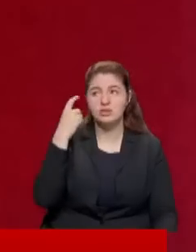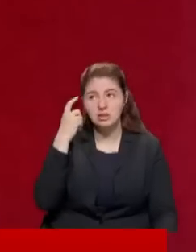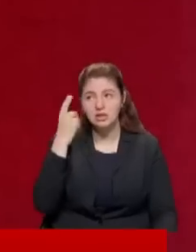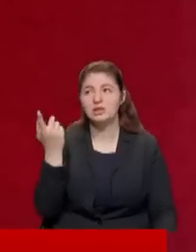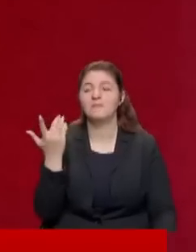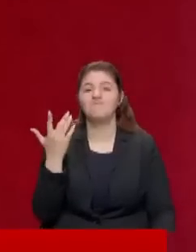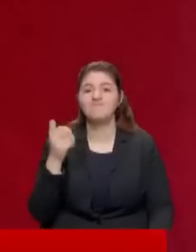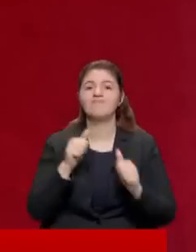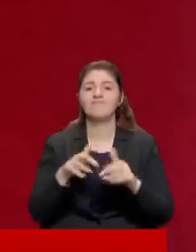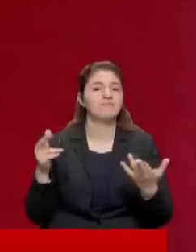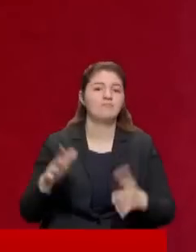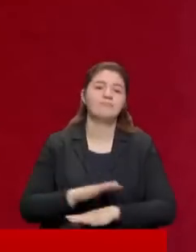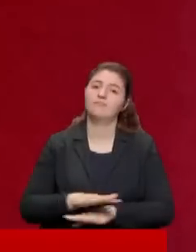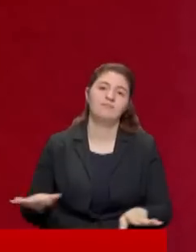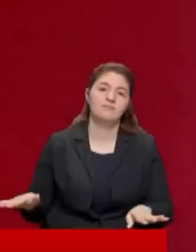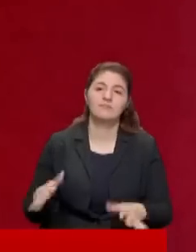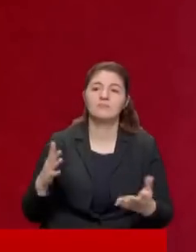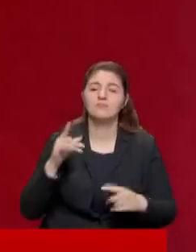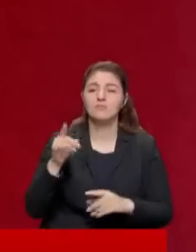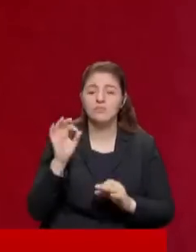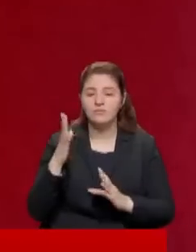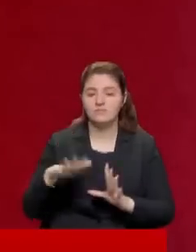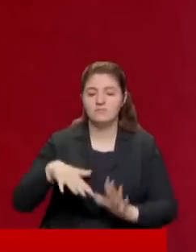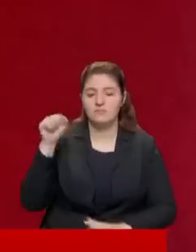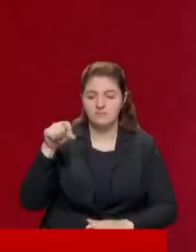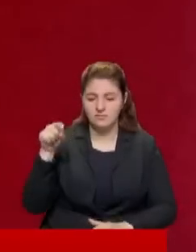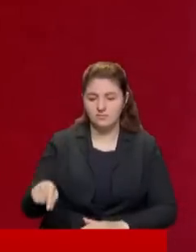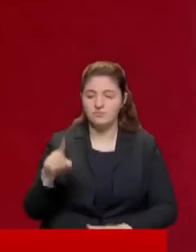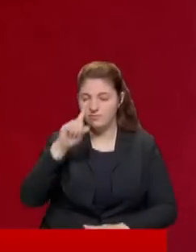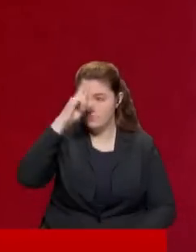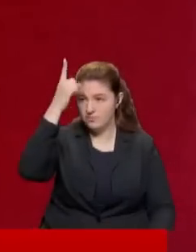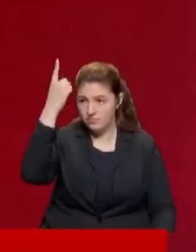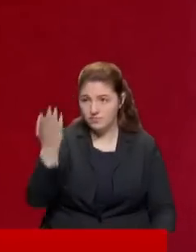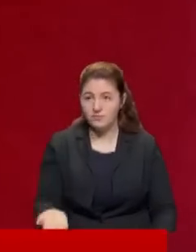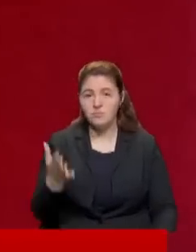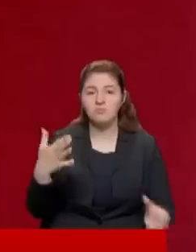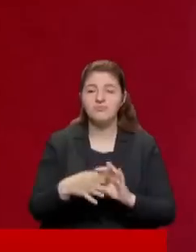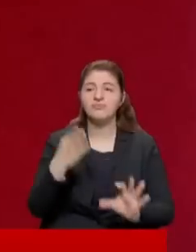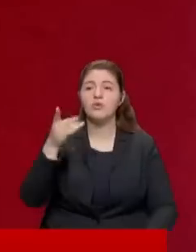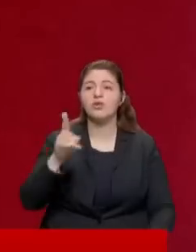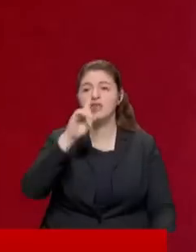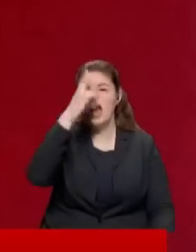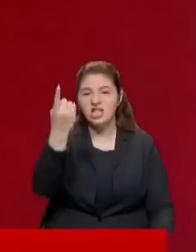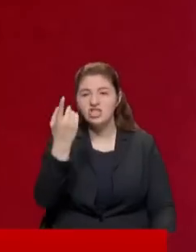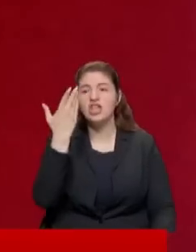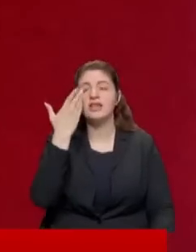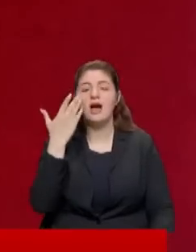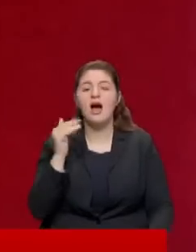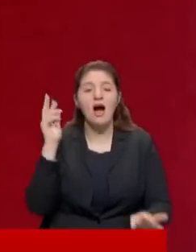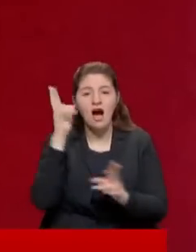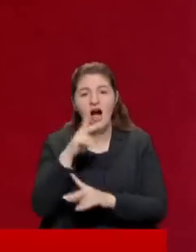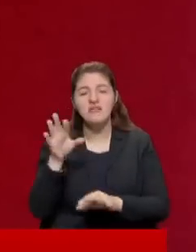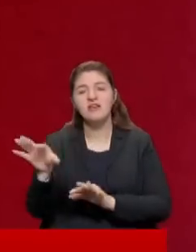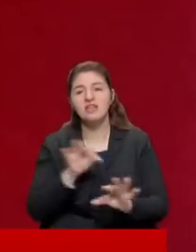zihninde sistem çöktü. Yani bu kadar merkeziyetçi ve tek kişiye bağlı ve o tek kişinin